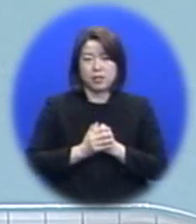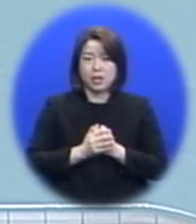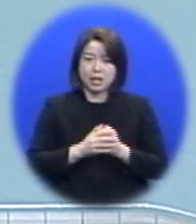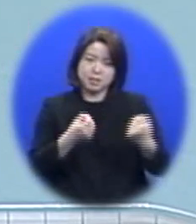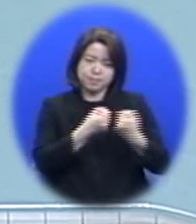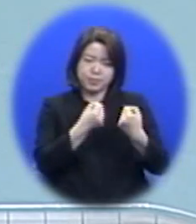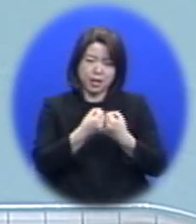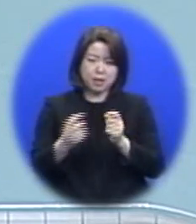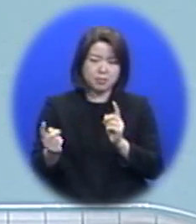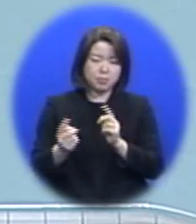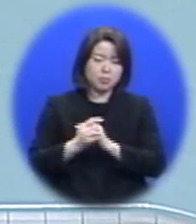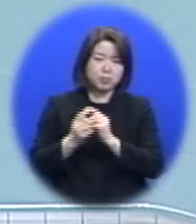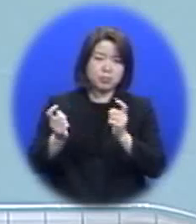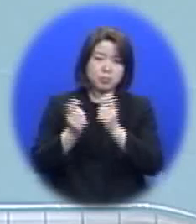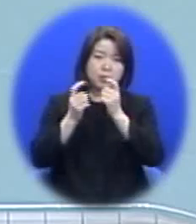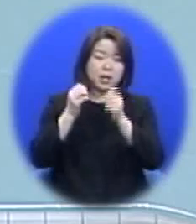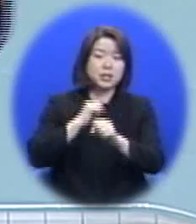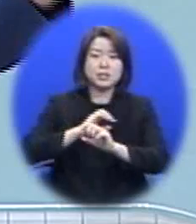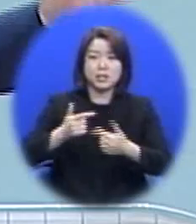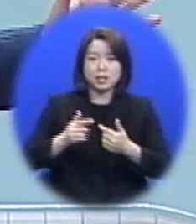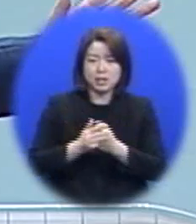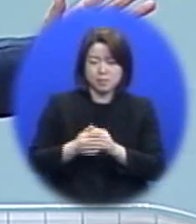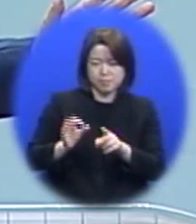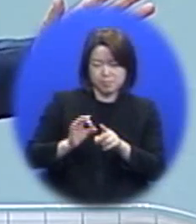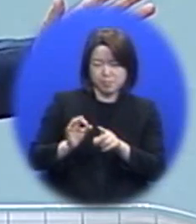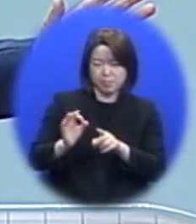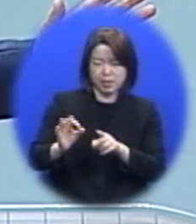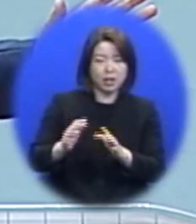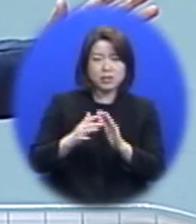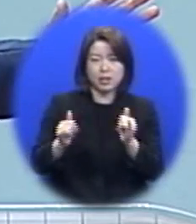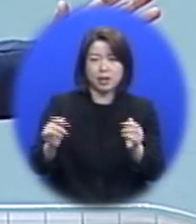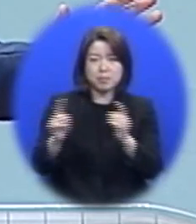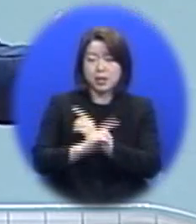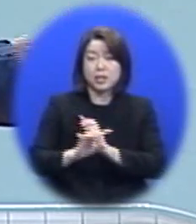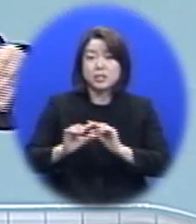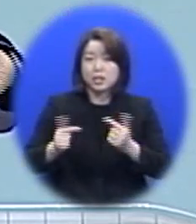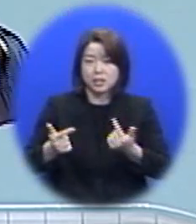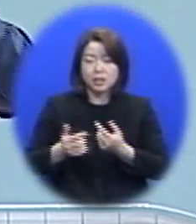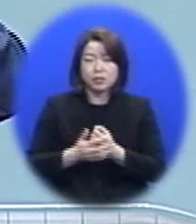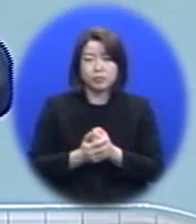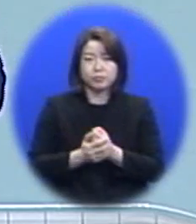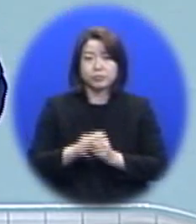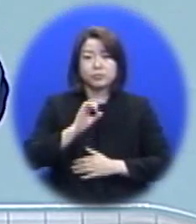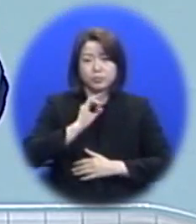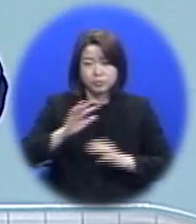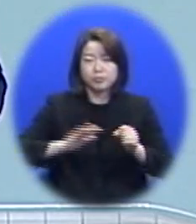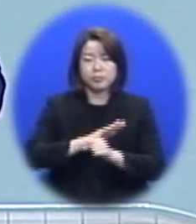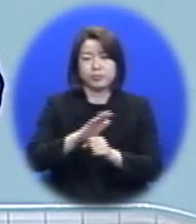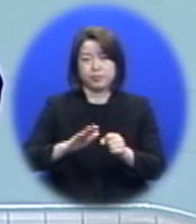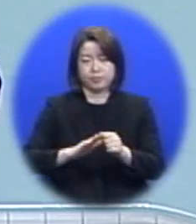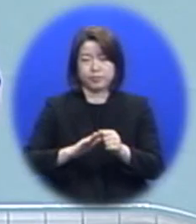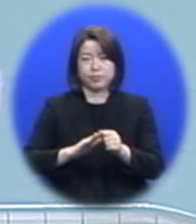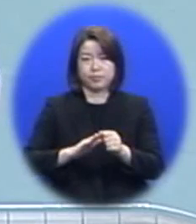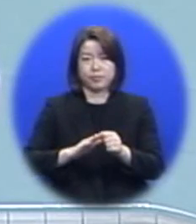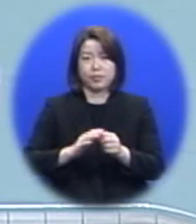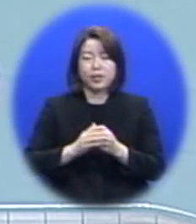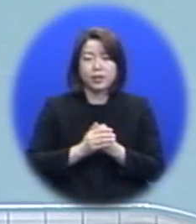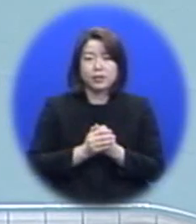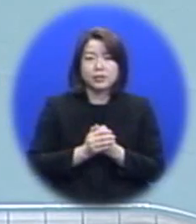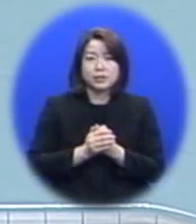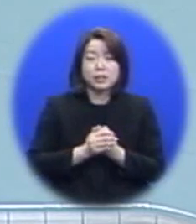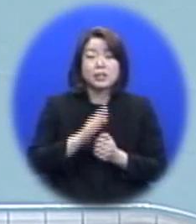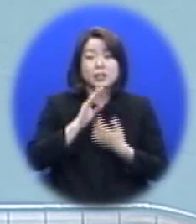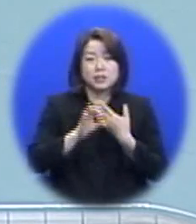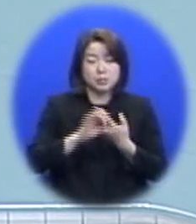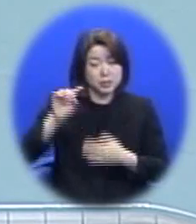부딪히지 않습니다. 잔소리로 사람 변화되지 않습니다. 오직 사랑하는.